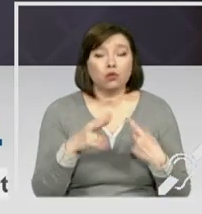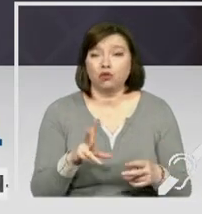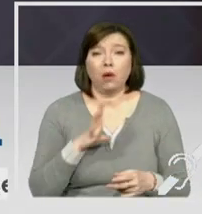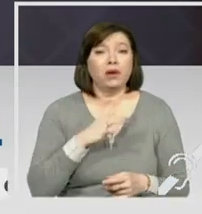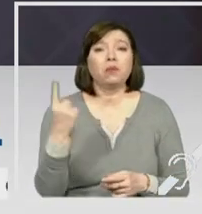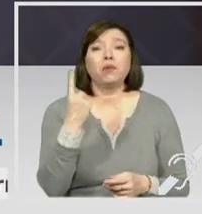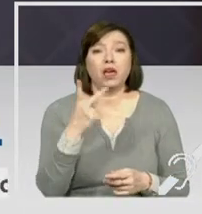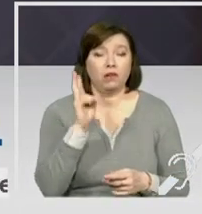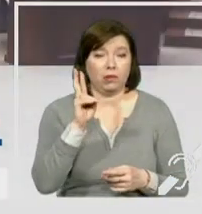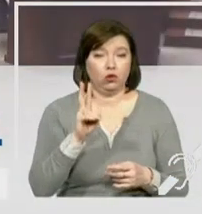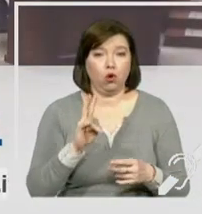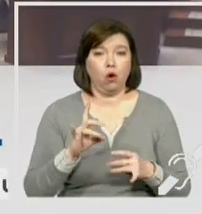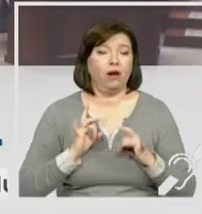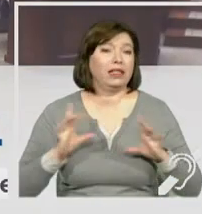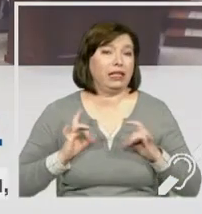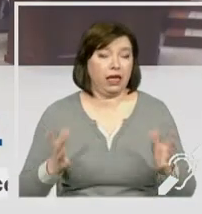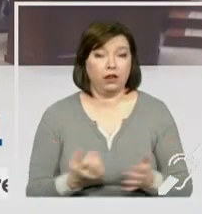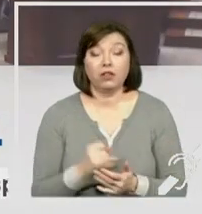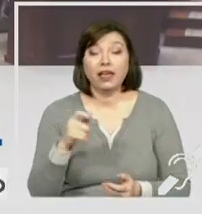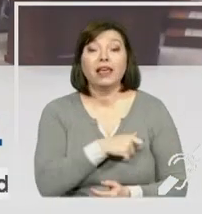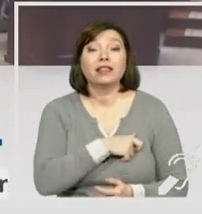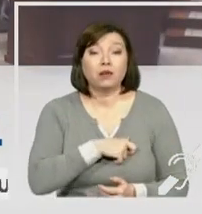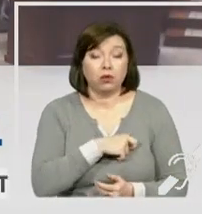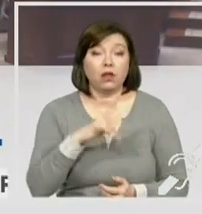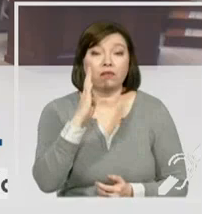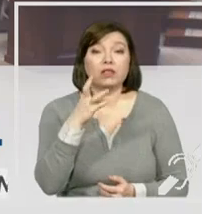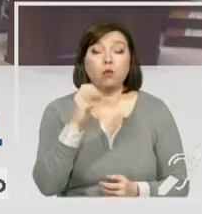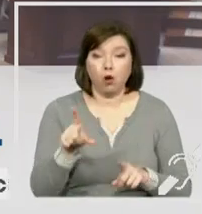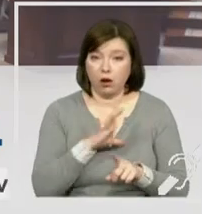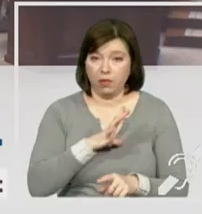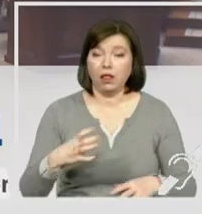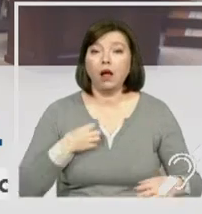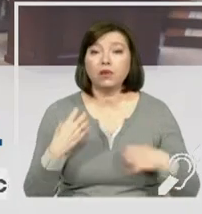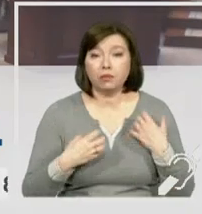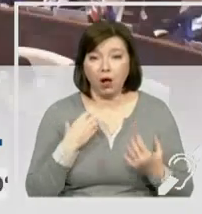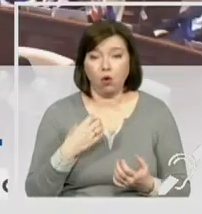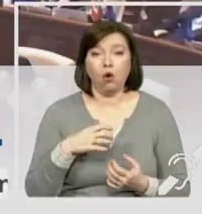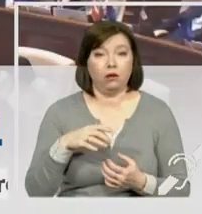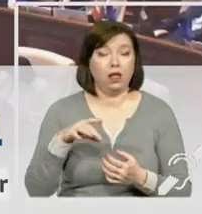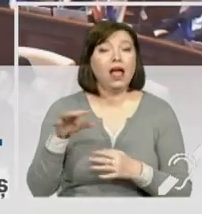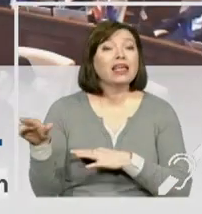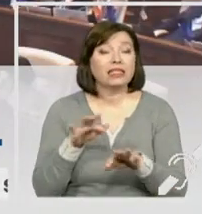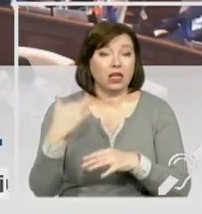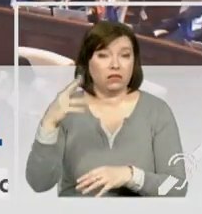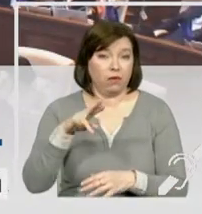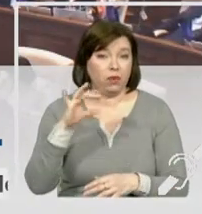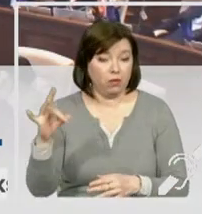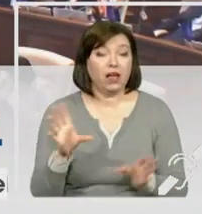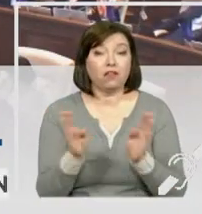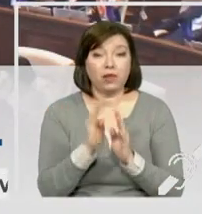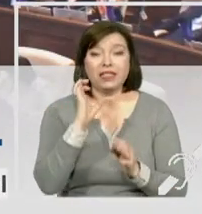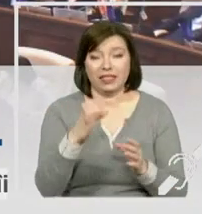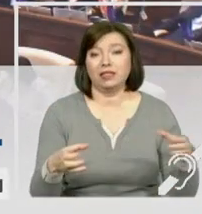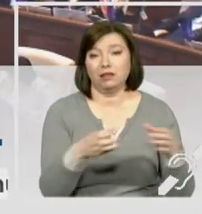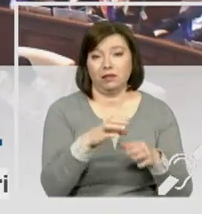acest război al nervilor. Și deputatul Vasile Bolea s-a arătat îngrijorat de acțiunile celor de la Tiraspol, alături de colega sa de